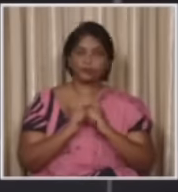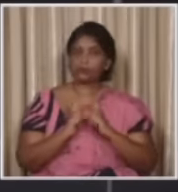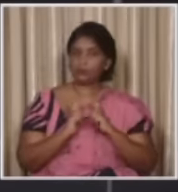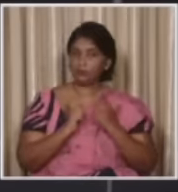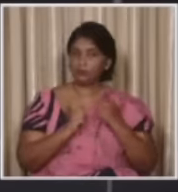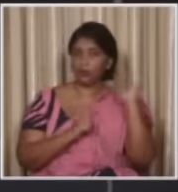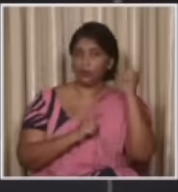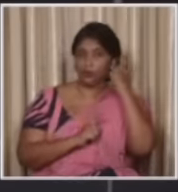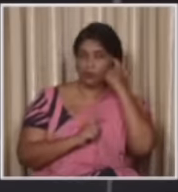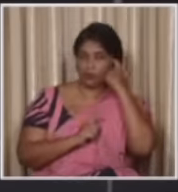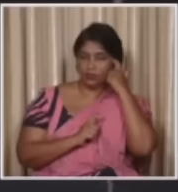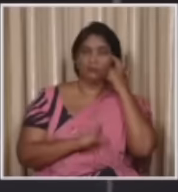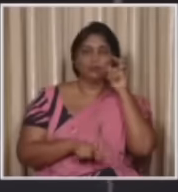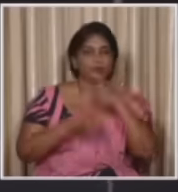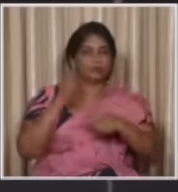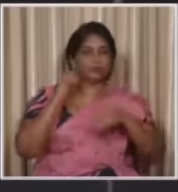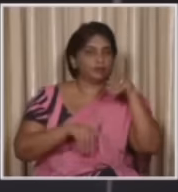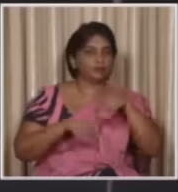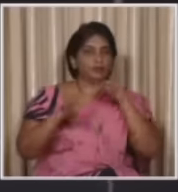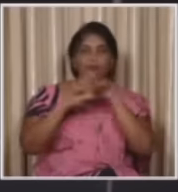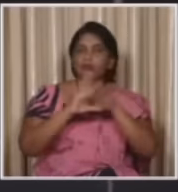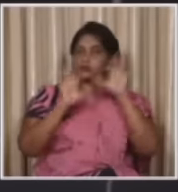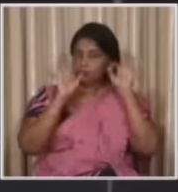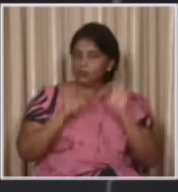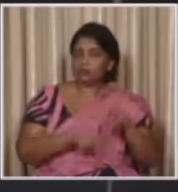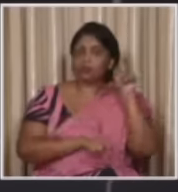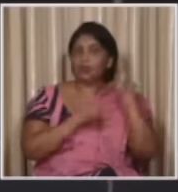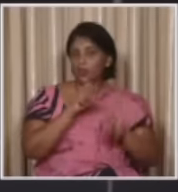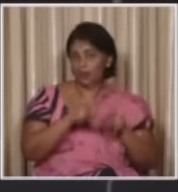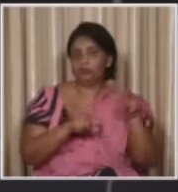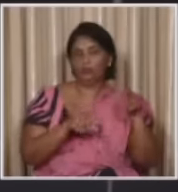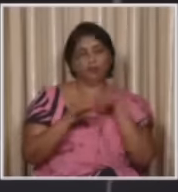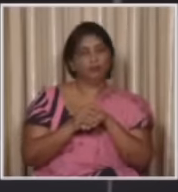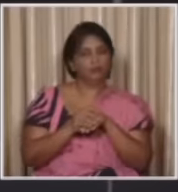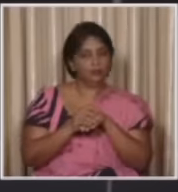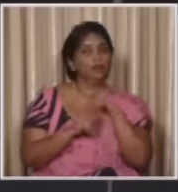ජීවිතයේදී කීර්තියටපත් කිසුම් දේශපාලන පක්ෂයක සමාජිකයන් නොවන තැනැත්තම නීතු අතර